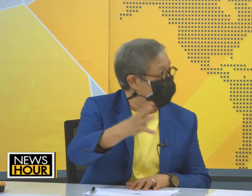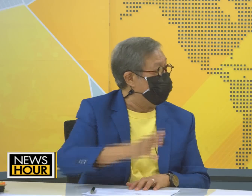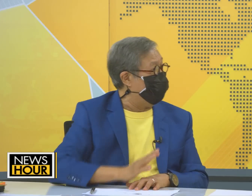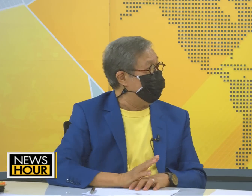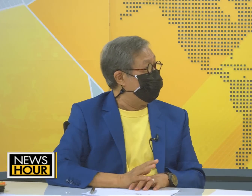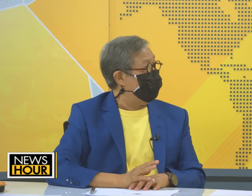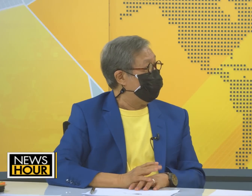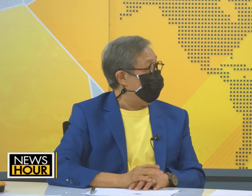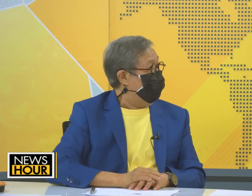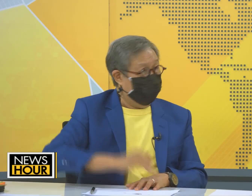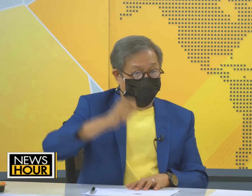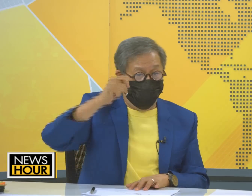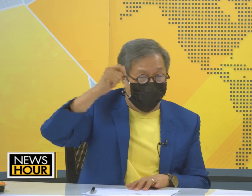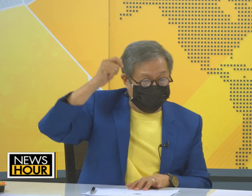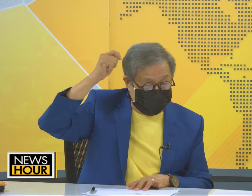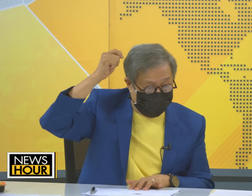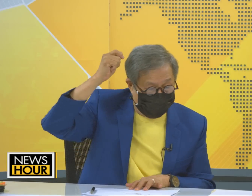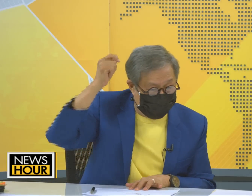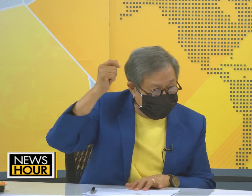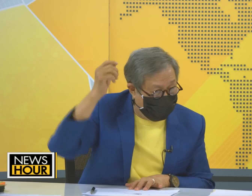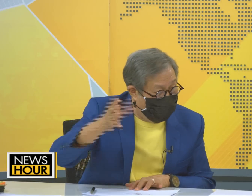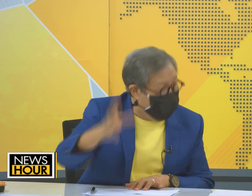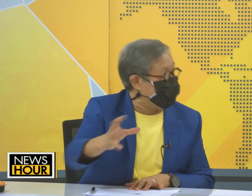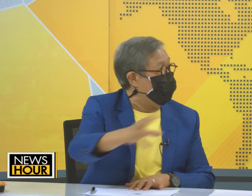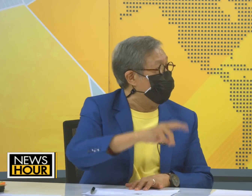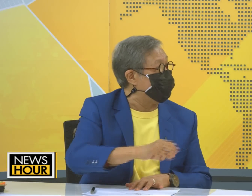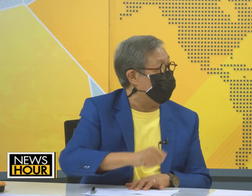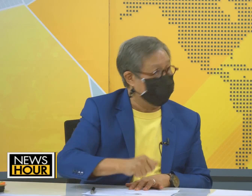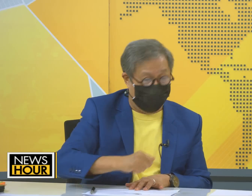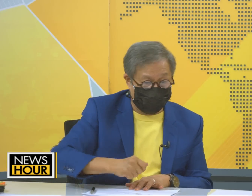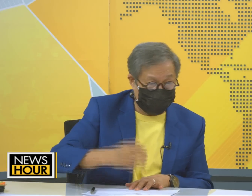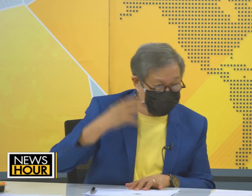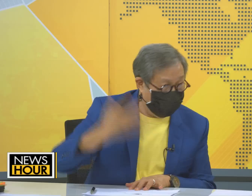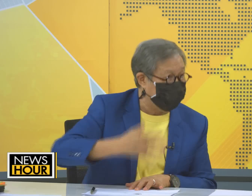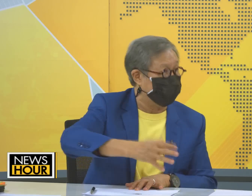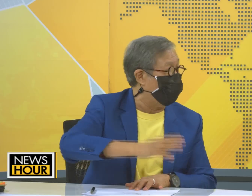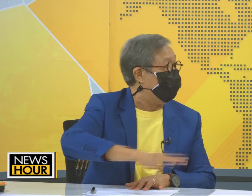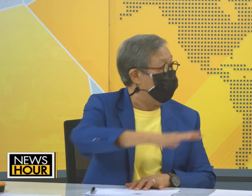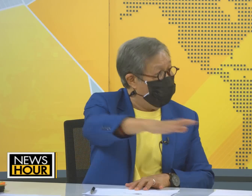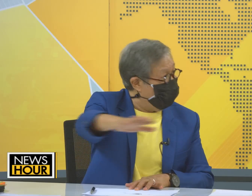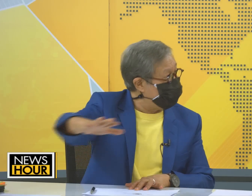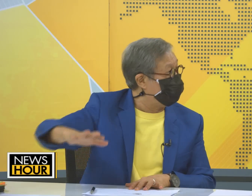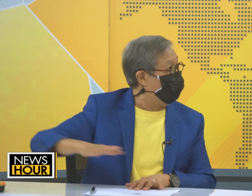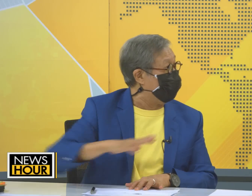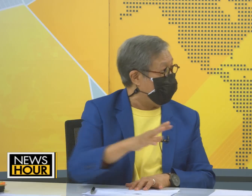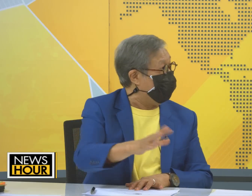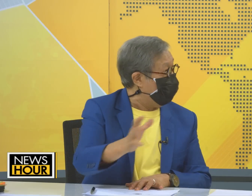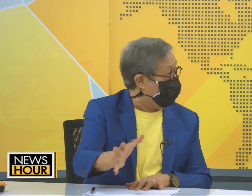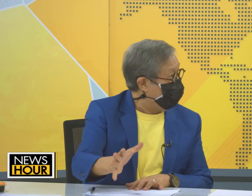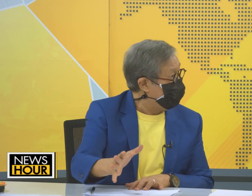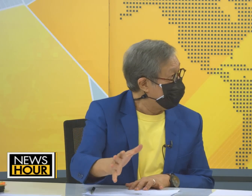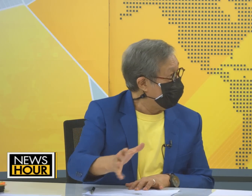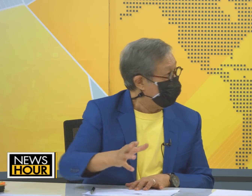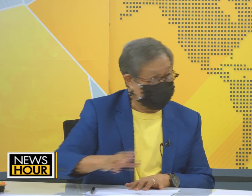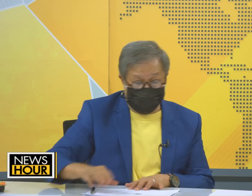กระตื่นหร้นความที่เขาเป็ผู้วาจากการเลอกตงเขาก็จะต้องเขารบผู้เลอกตงข